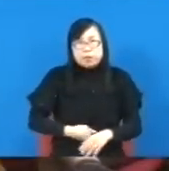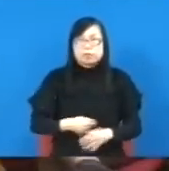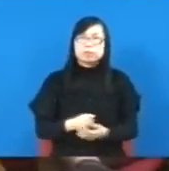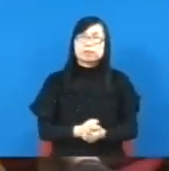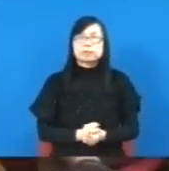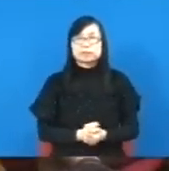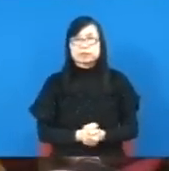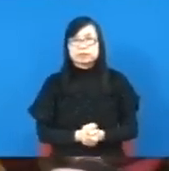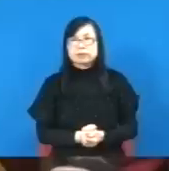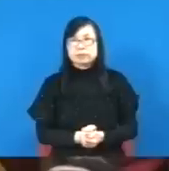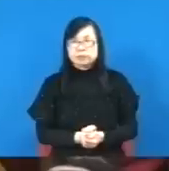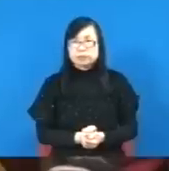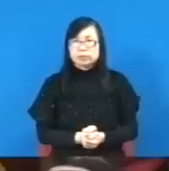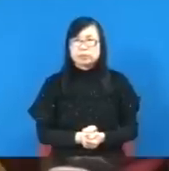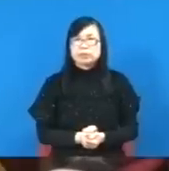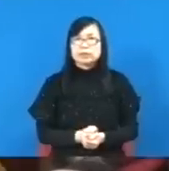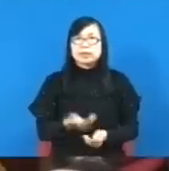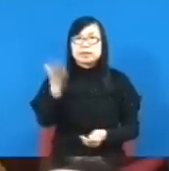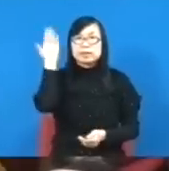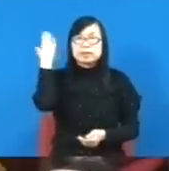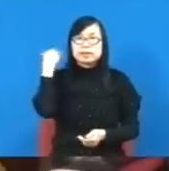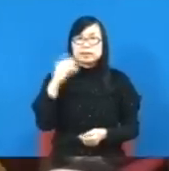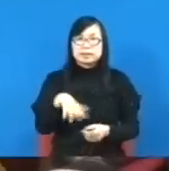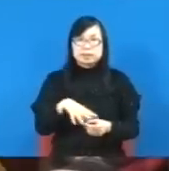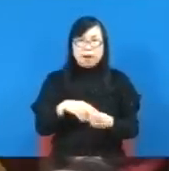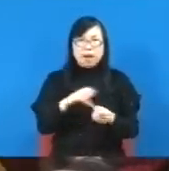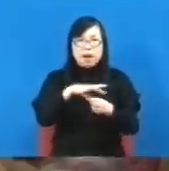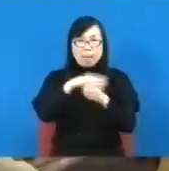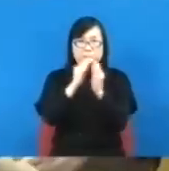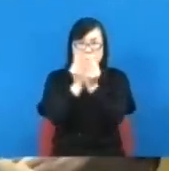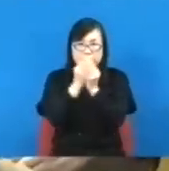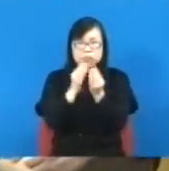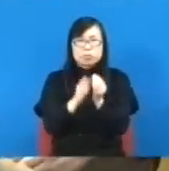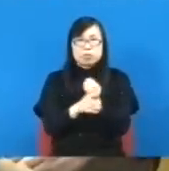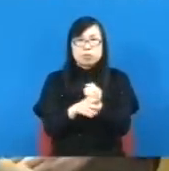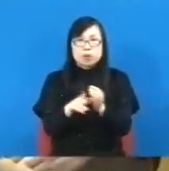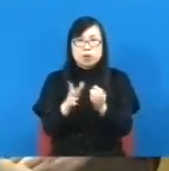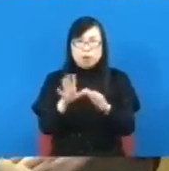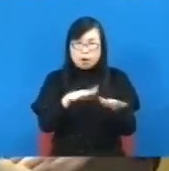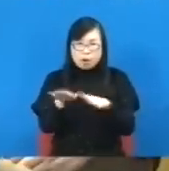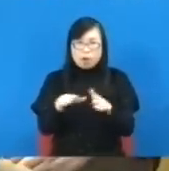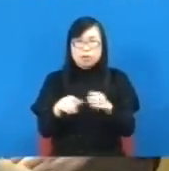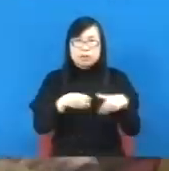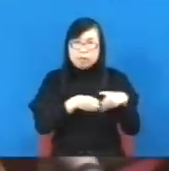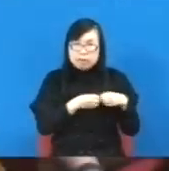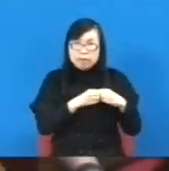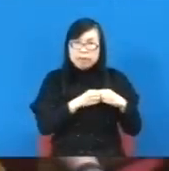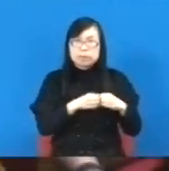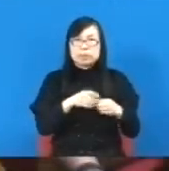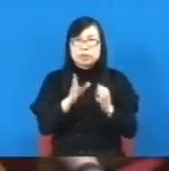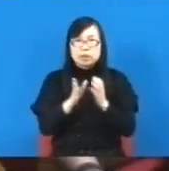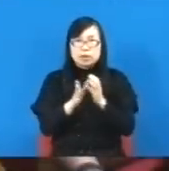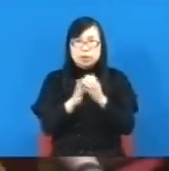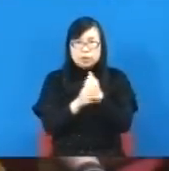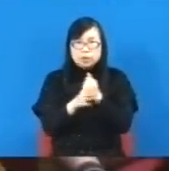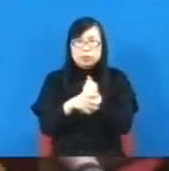噶， 啊， 係嘛？ 咁大嗰啲啊嘛。 你以前鮑魚一碟，海參一碟，係咪魚翅一碟， 啊， 魚肚一